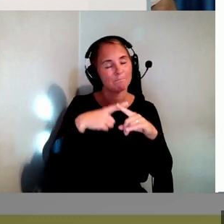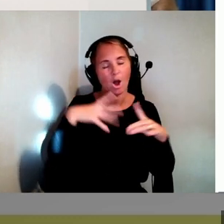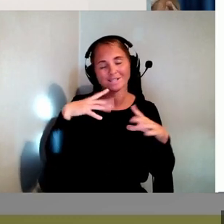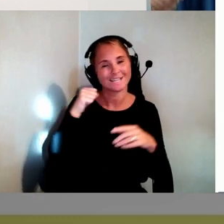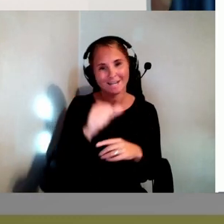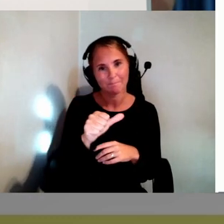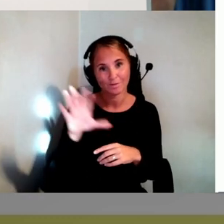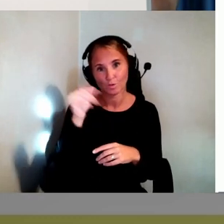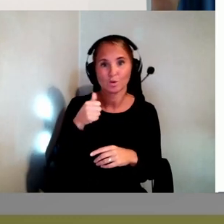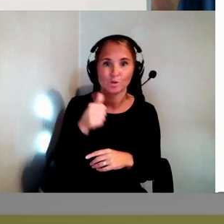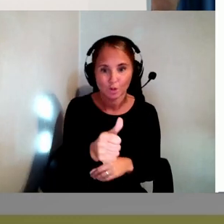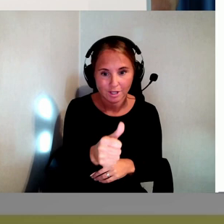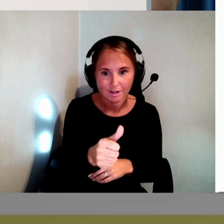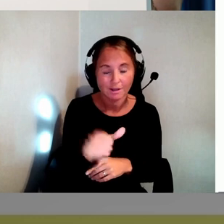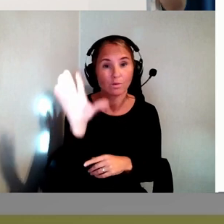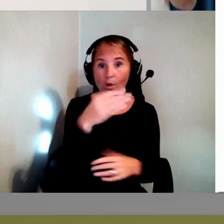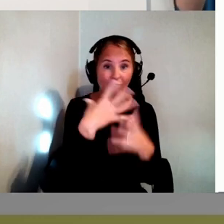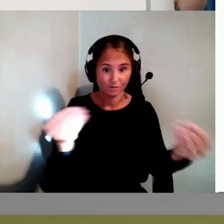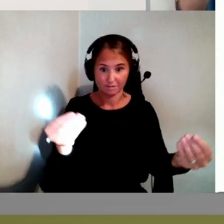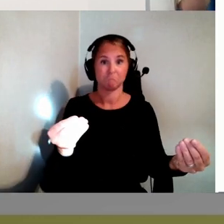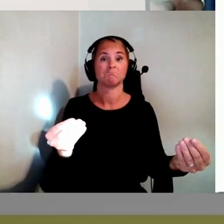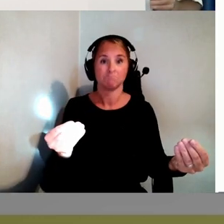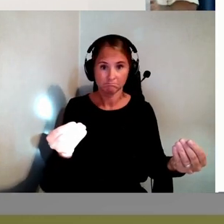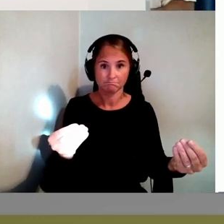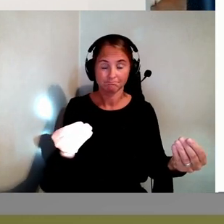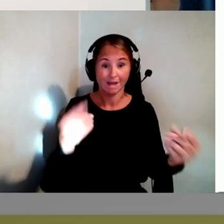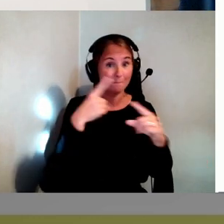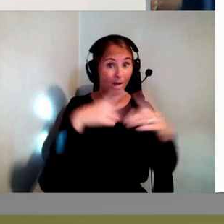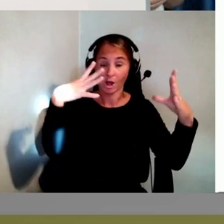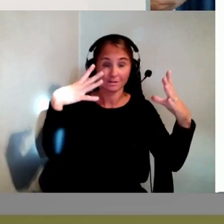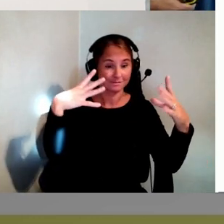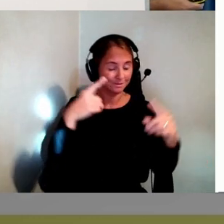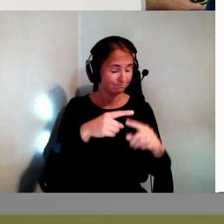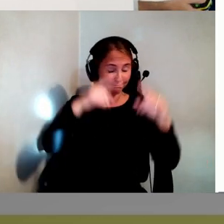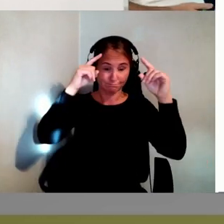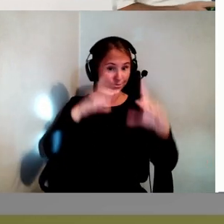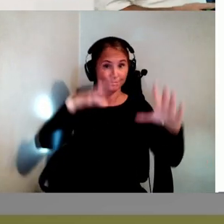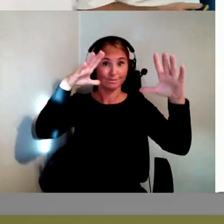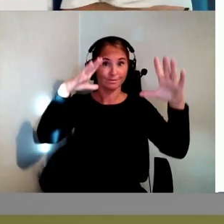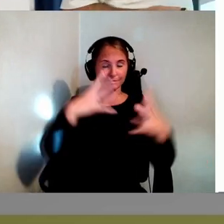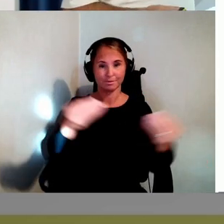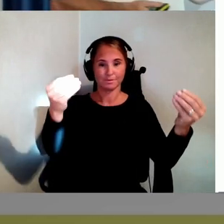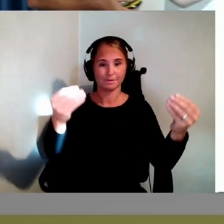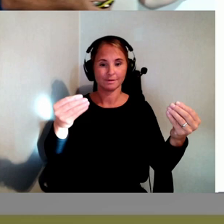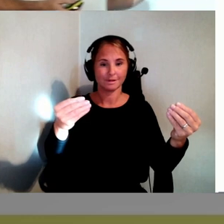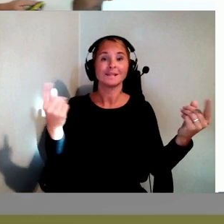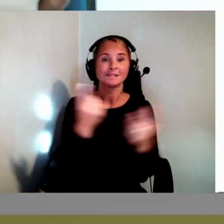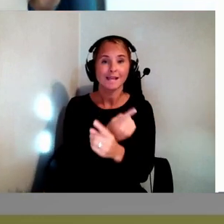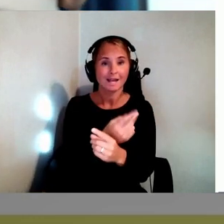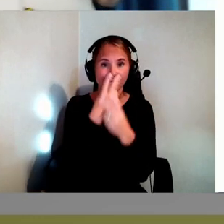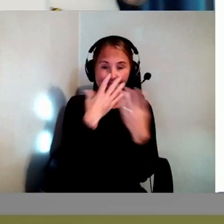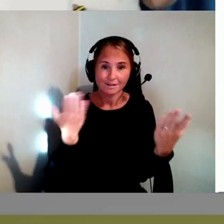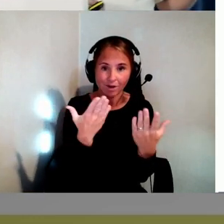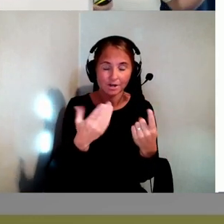den så försvinner den som ett magiskt trick och istället visas en plus och en minus